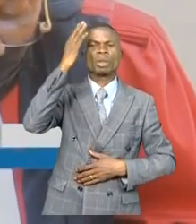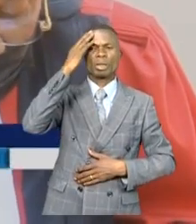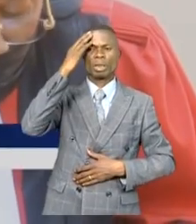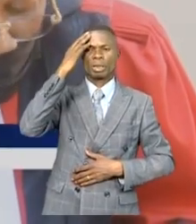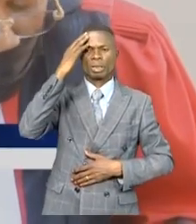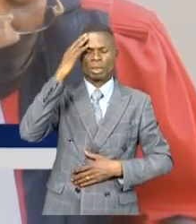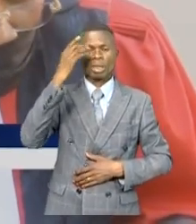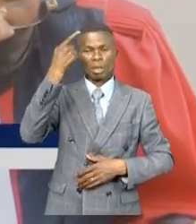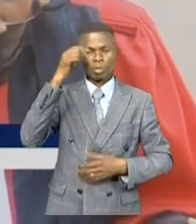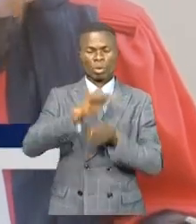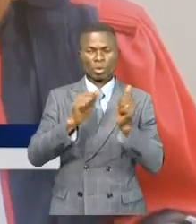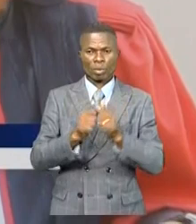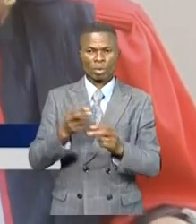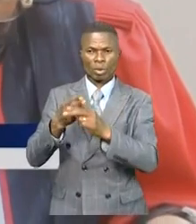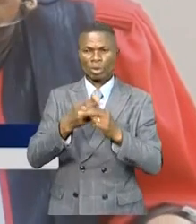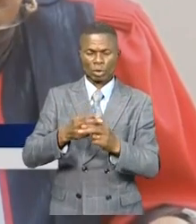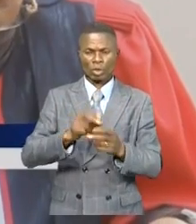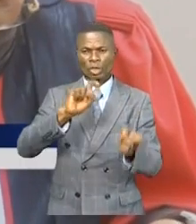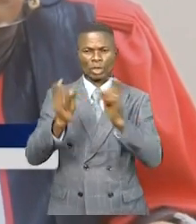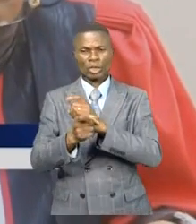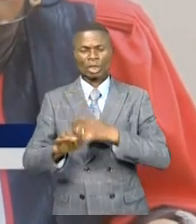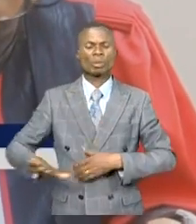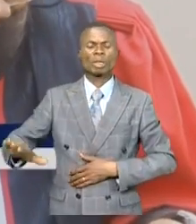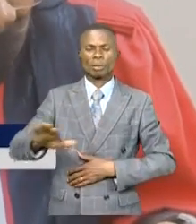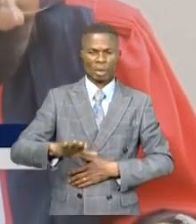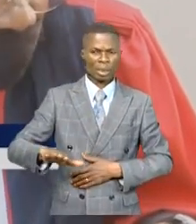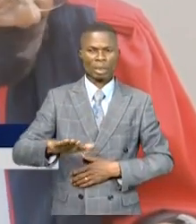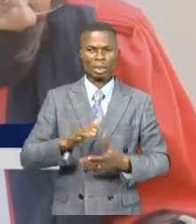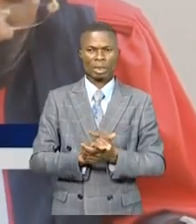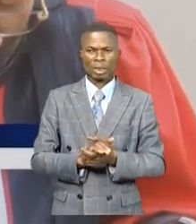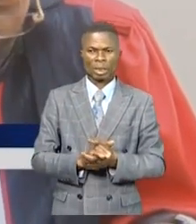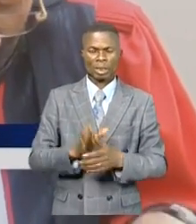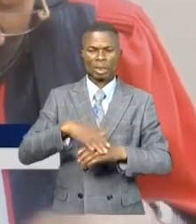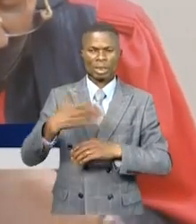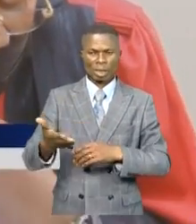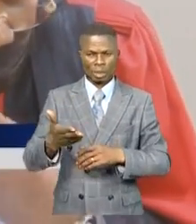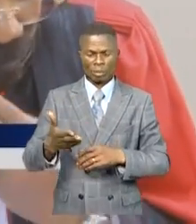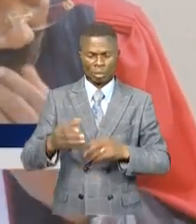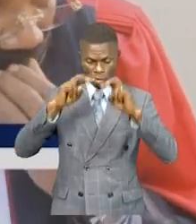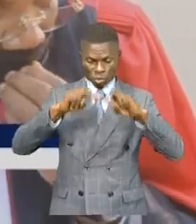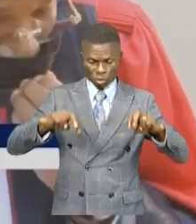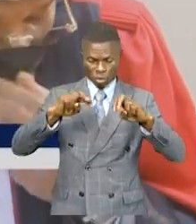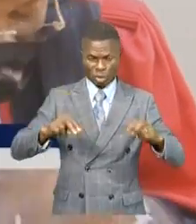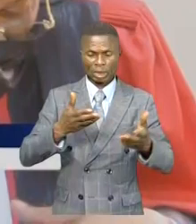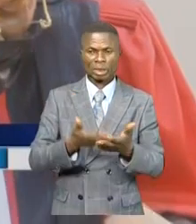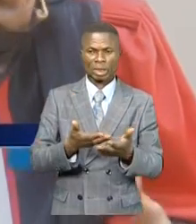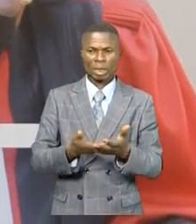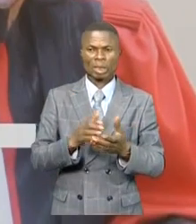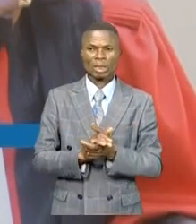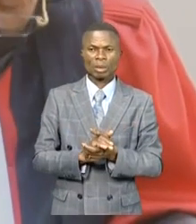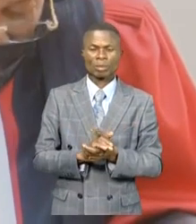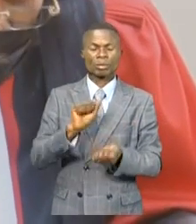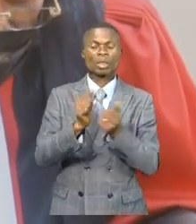Siégeant en matière de contrôle de constitutionnalité, après l'avis du procureur général, se